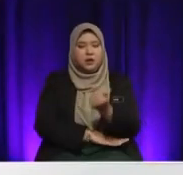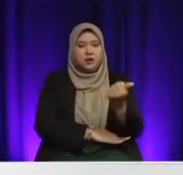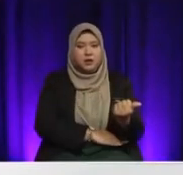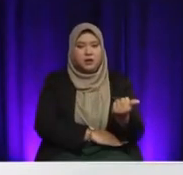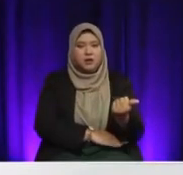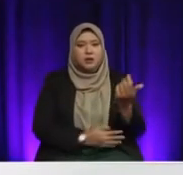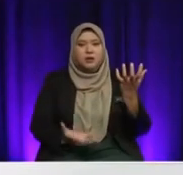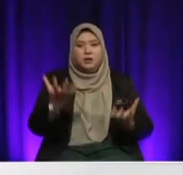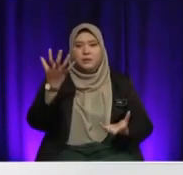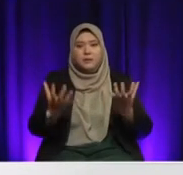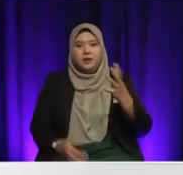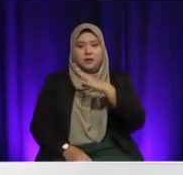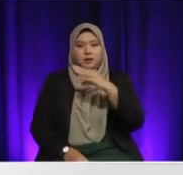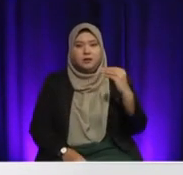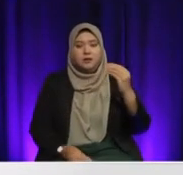apa dia?